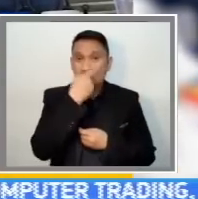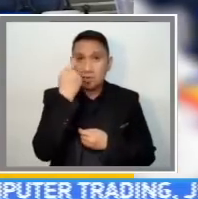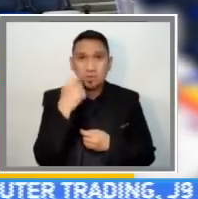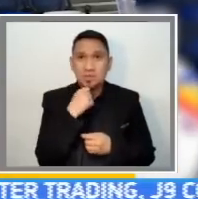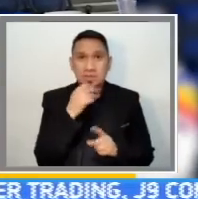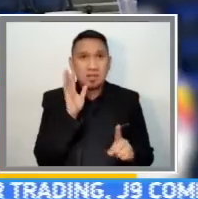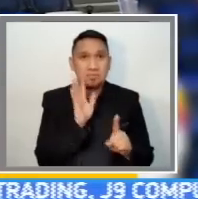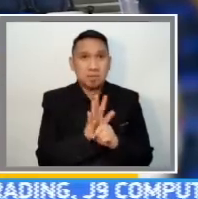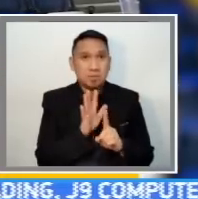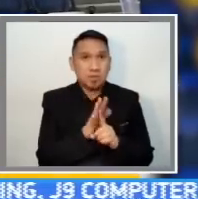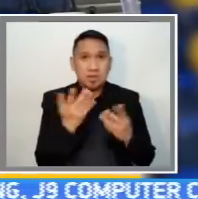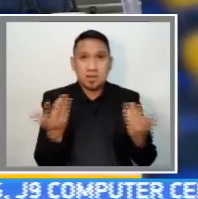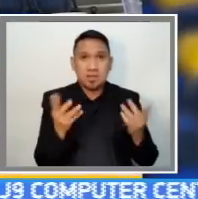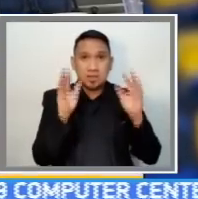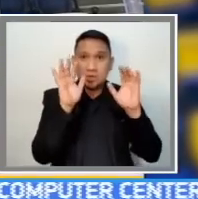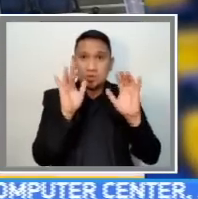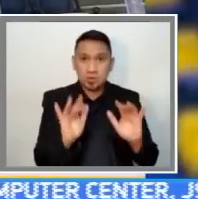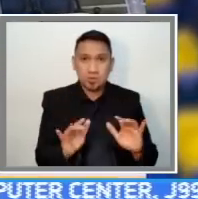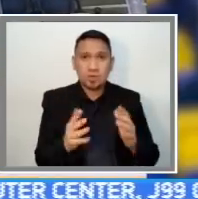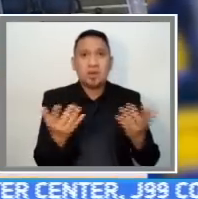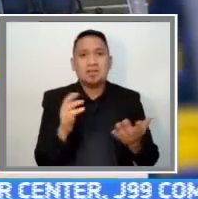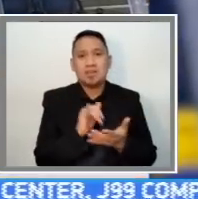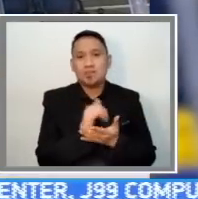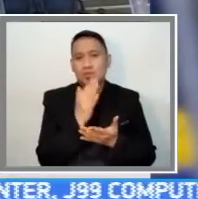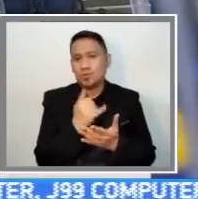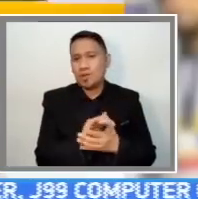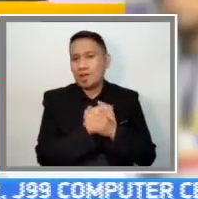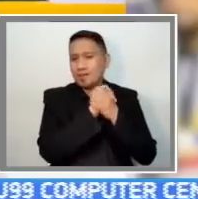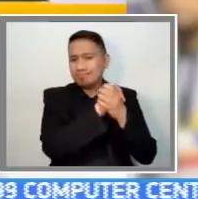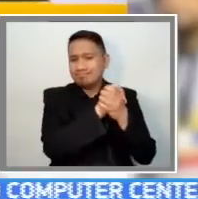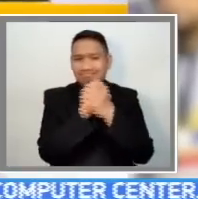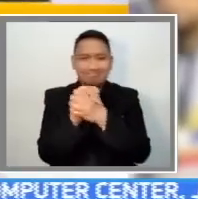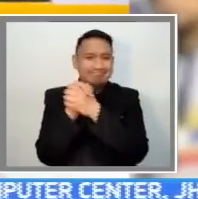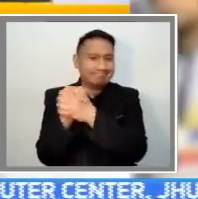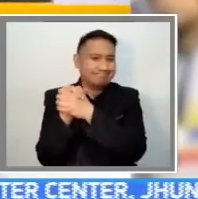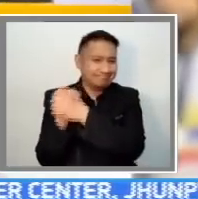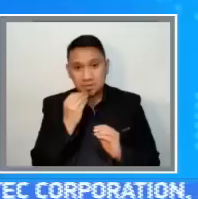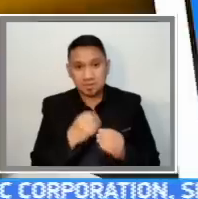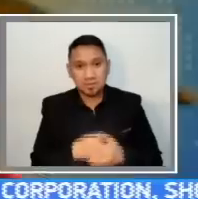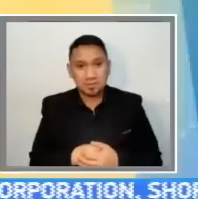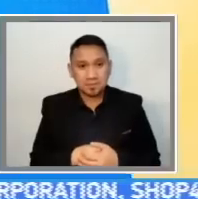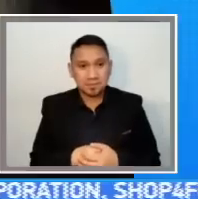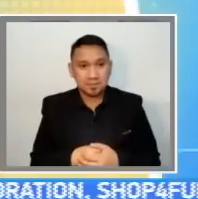snow. Kaya, congratulations Philippine Men's Ice Hockey Team!